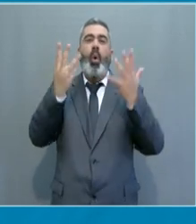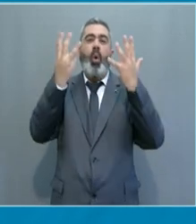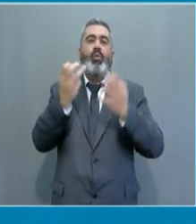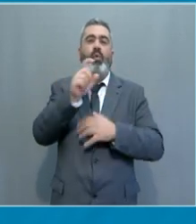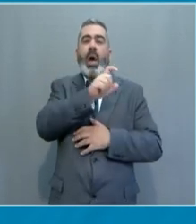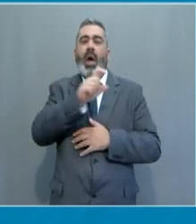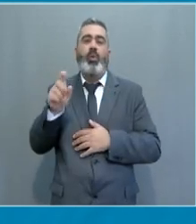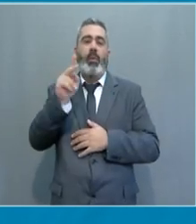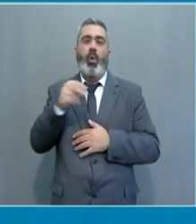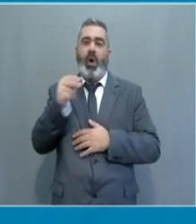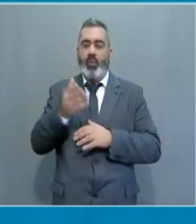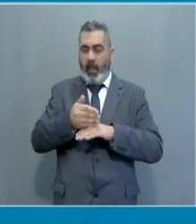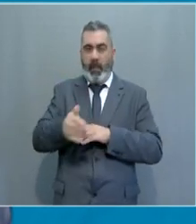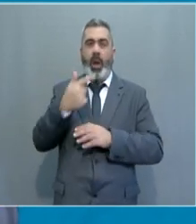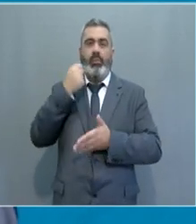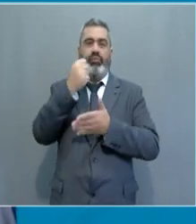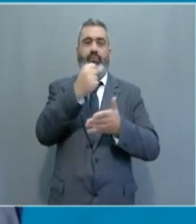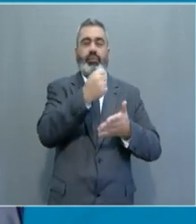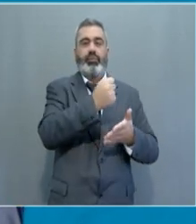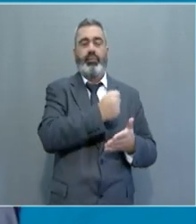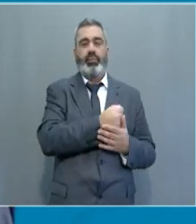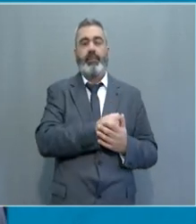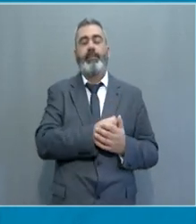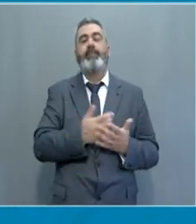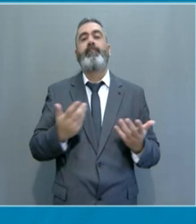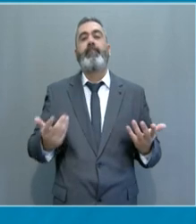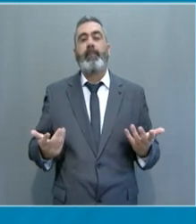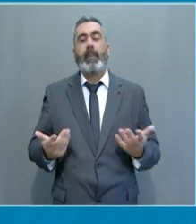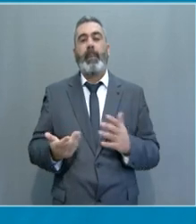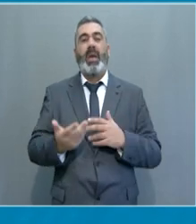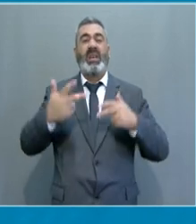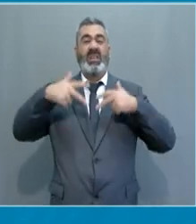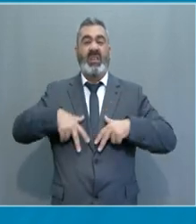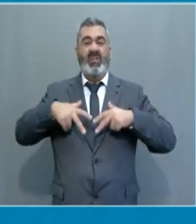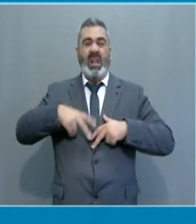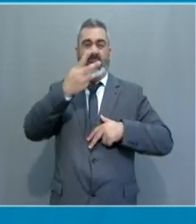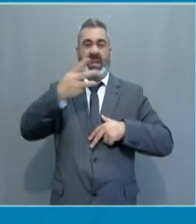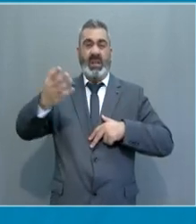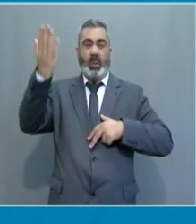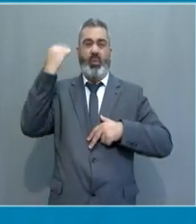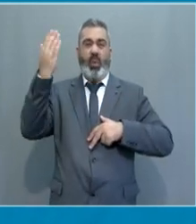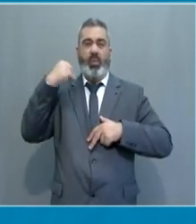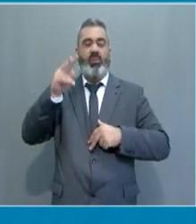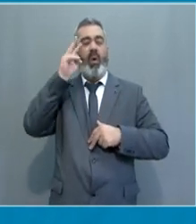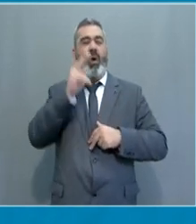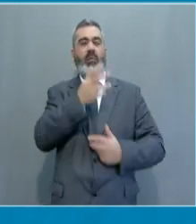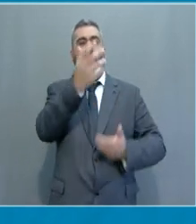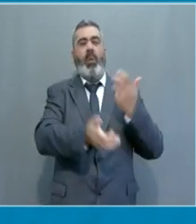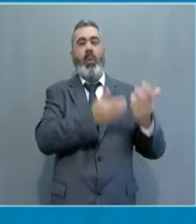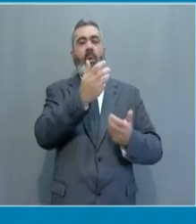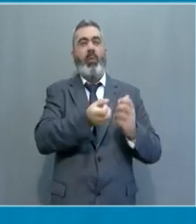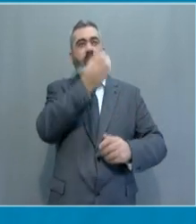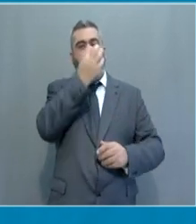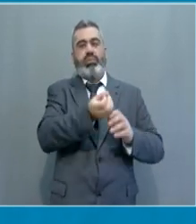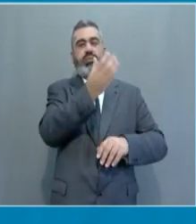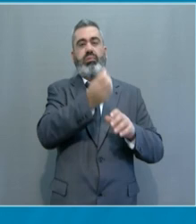εκατομμύρια ευρώ το αμέσως επόμενο διάστημα. Άρα, από την αδράνεια της κυβέρνησης ΣΥΡΙΖΑ που παρακολουθούσε το μερίδιο του Λιγνίτη να υποχωρεί κατά